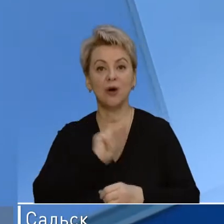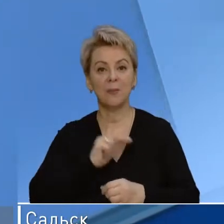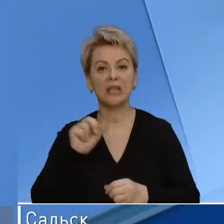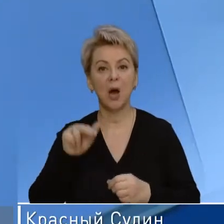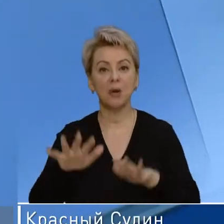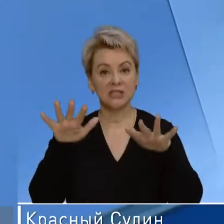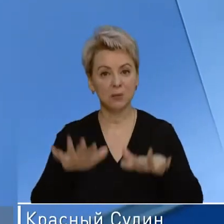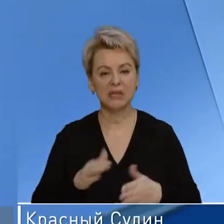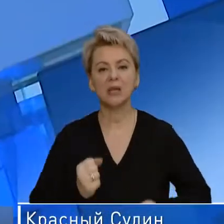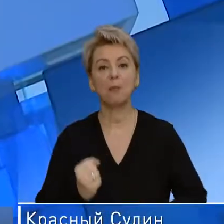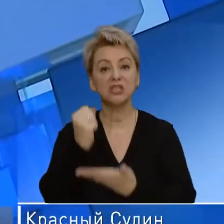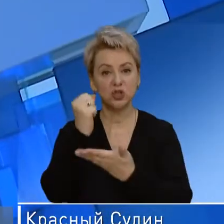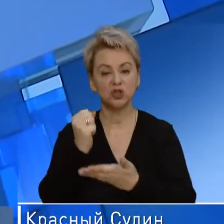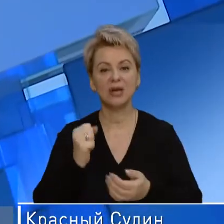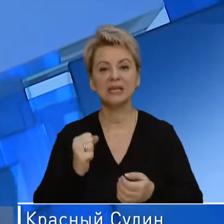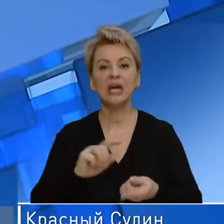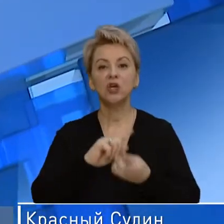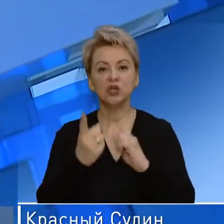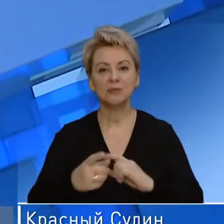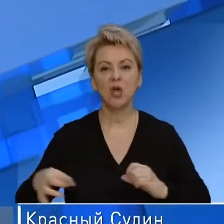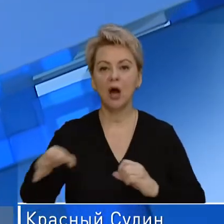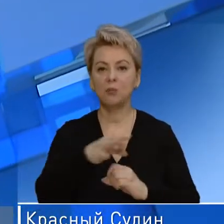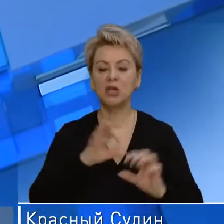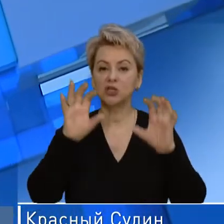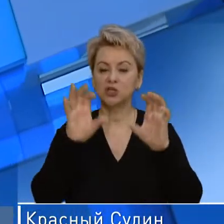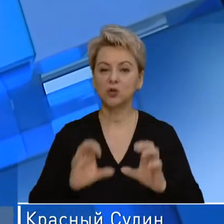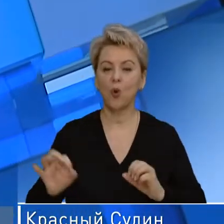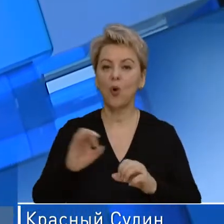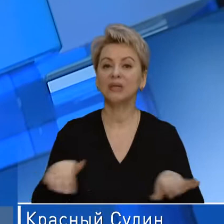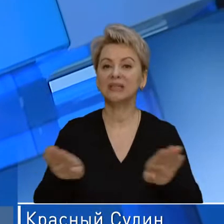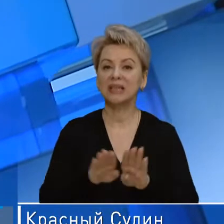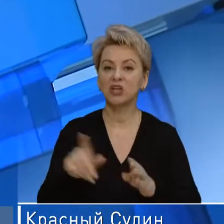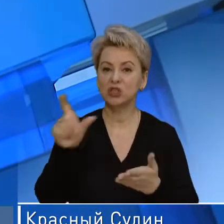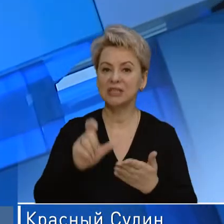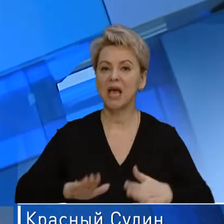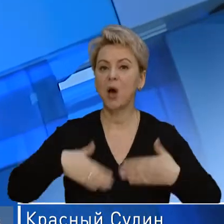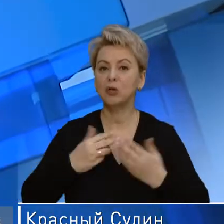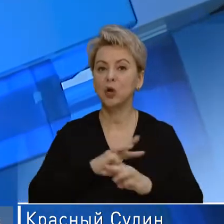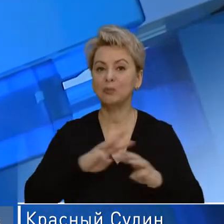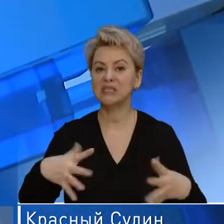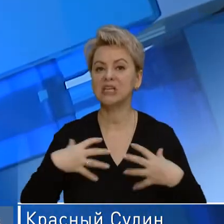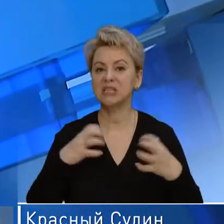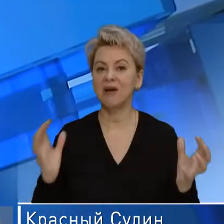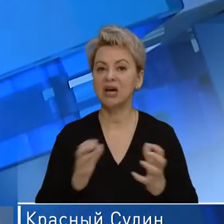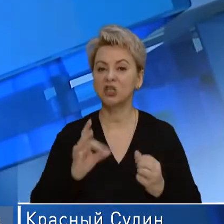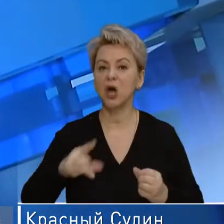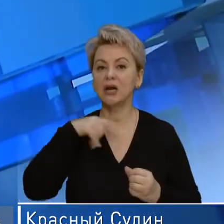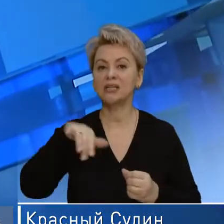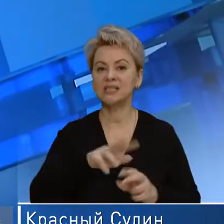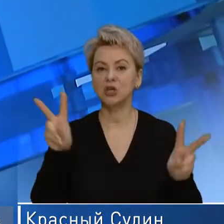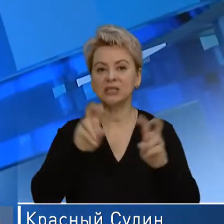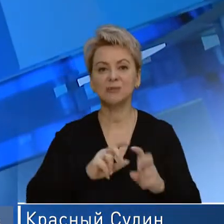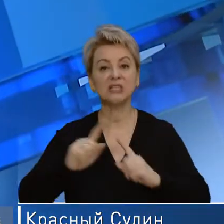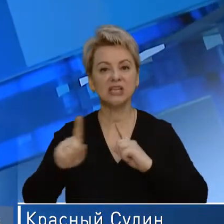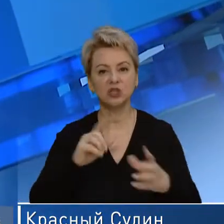красной зоне, поддержать. Изменения в областной закон, а также текст обращения к министру здравоохранения России рассмотрели